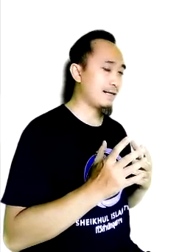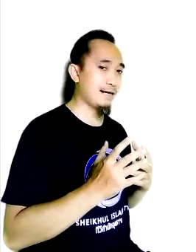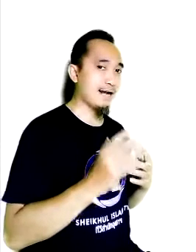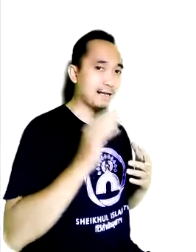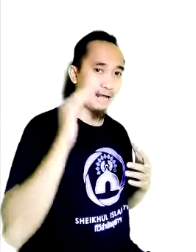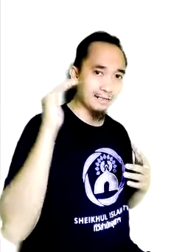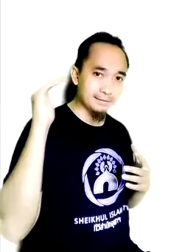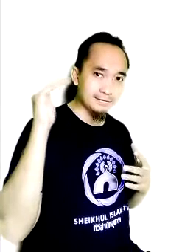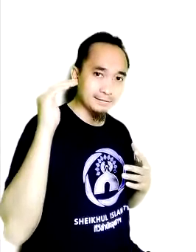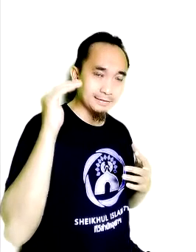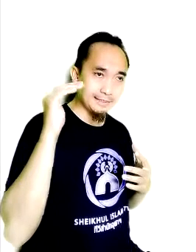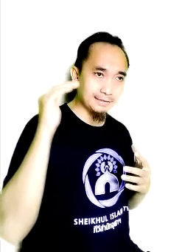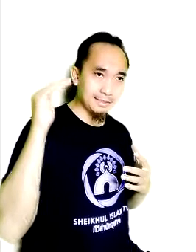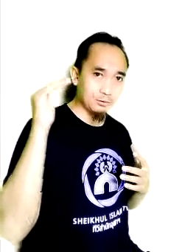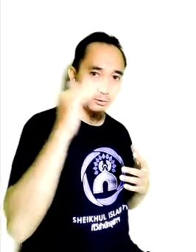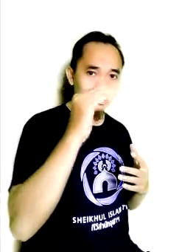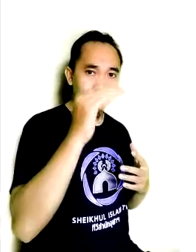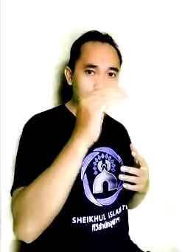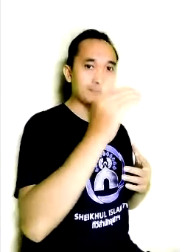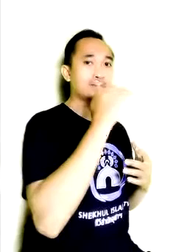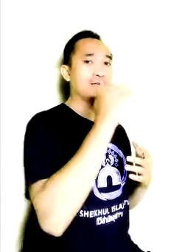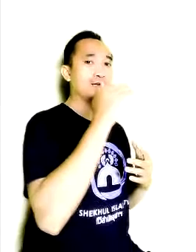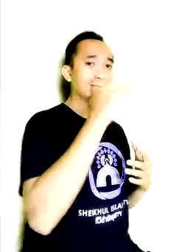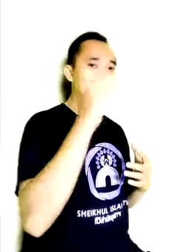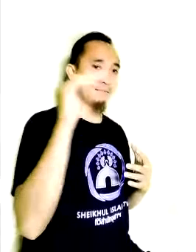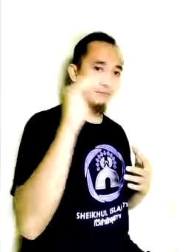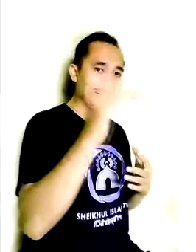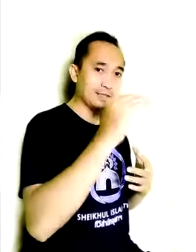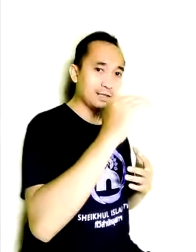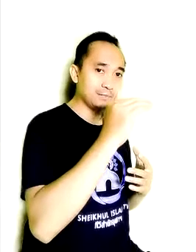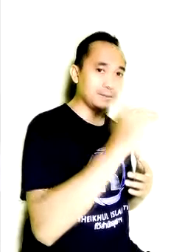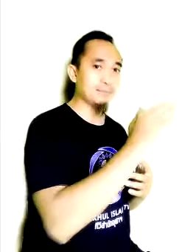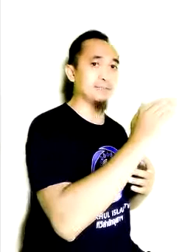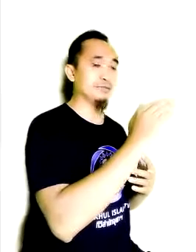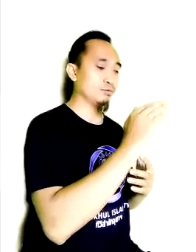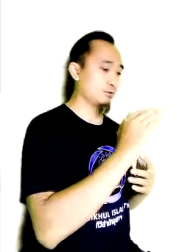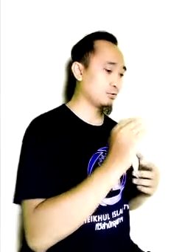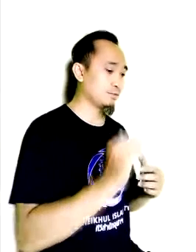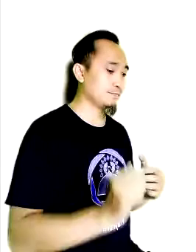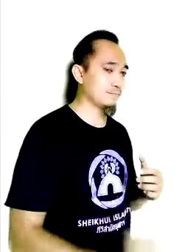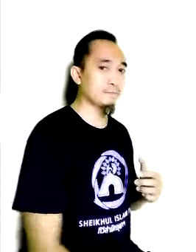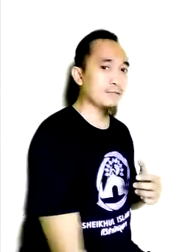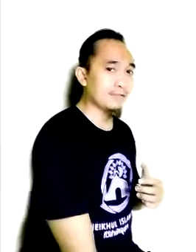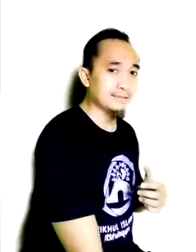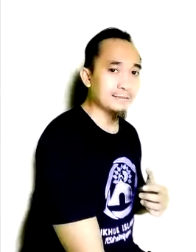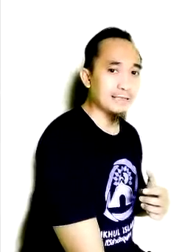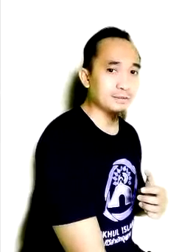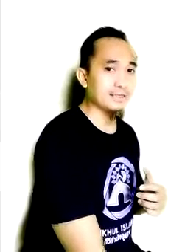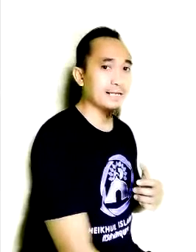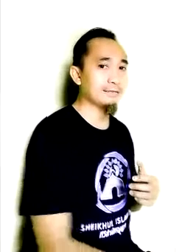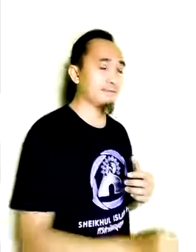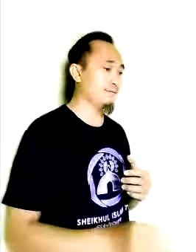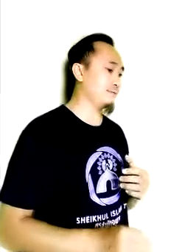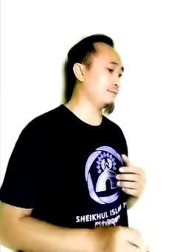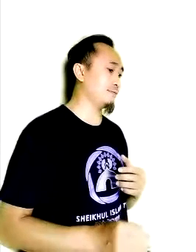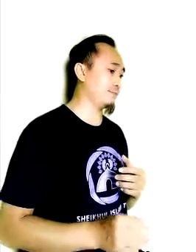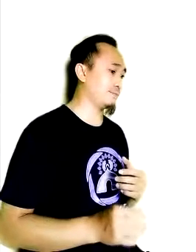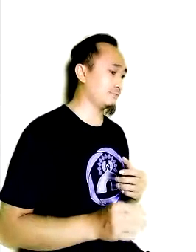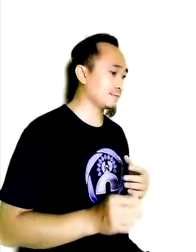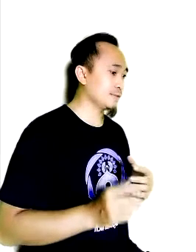berubah arah. Tadinya lurus, bisa berbelok. Tadinya berbelok, bisa menjadi lurus. Selanjutnya,